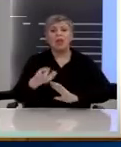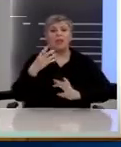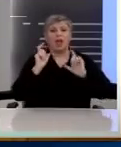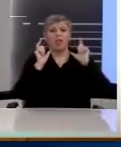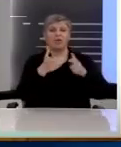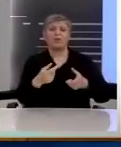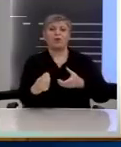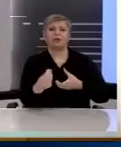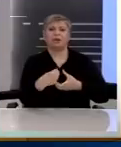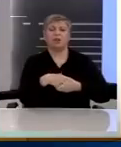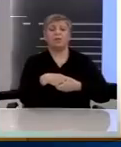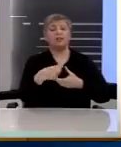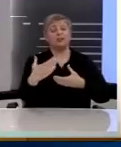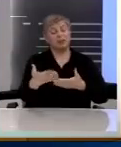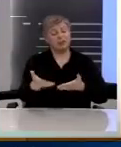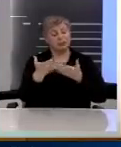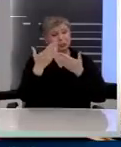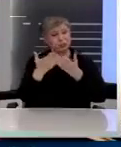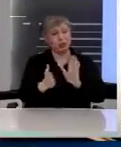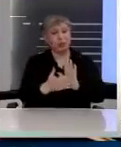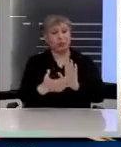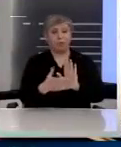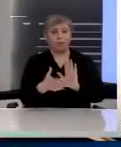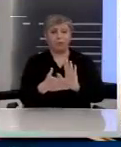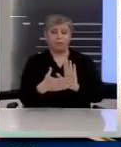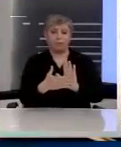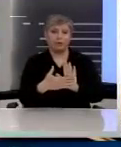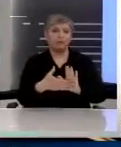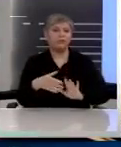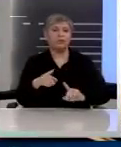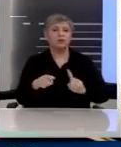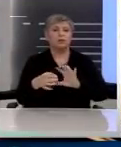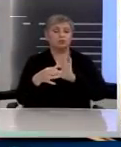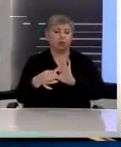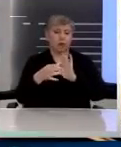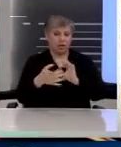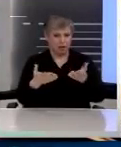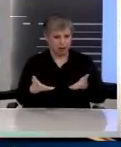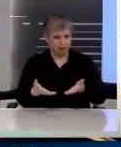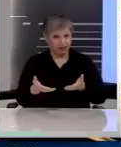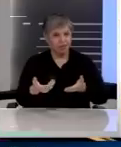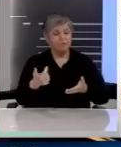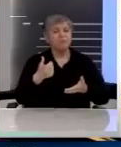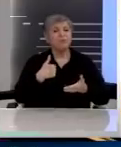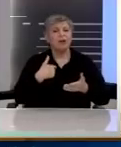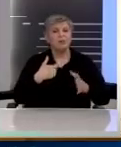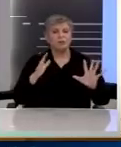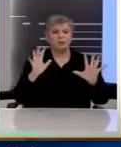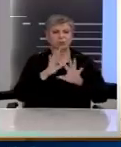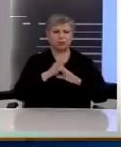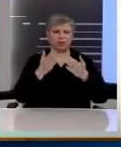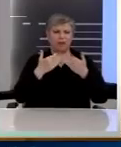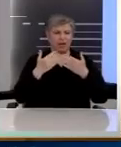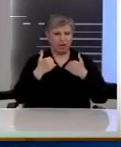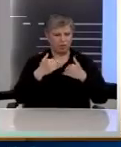τους χαίρεστε! Να τους χαίρεστε! Να τους χαίρεστε! Εμείς σχέσεις δεν έχουμε, και επειδή κάτι είπε